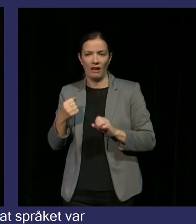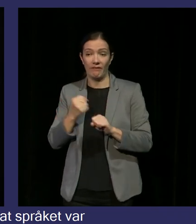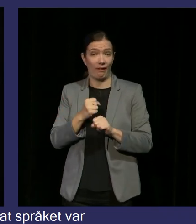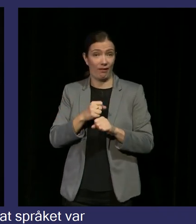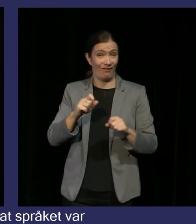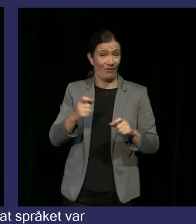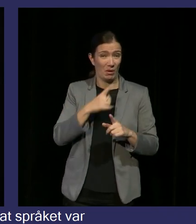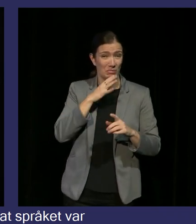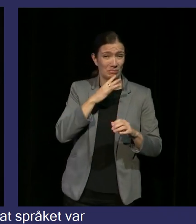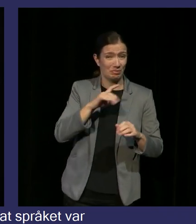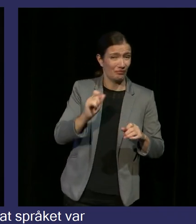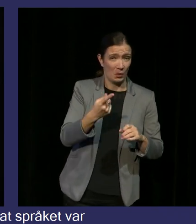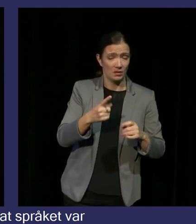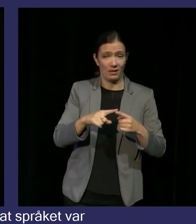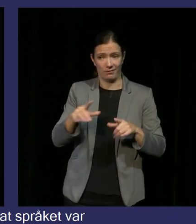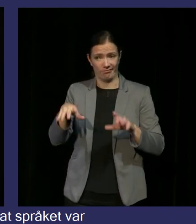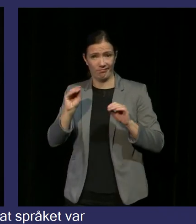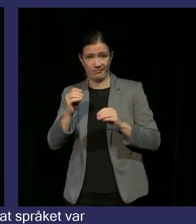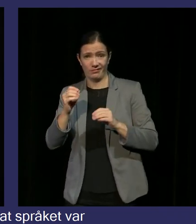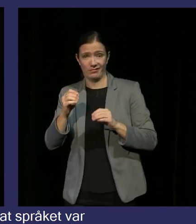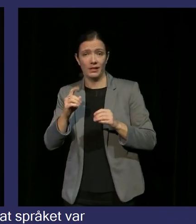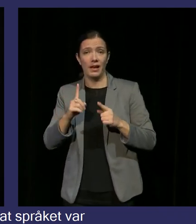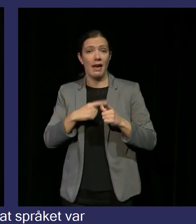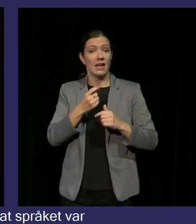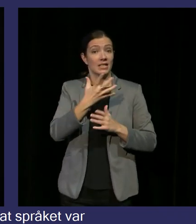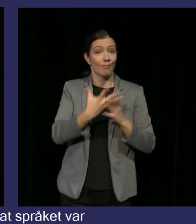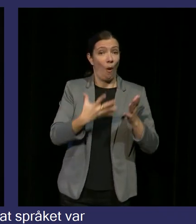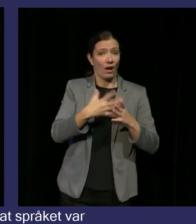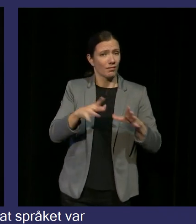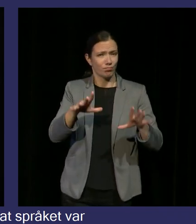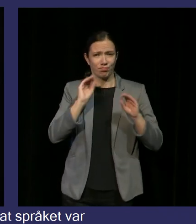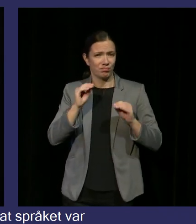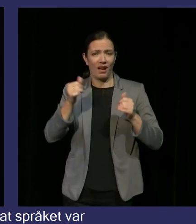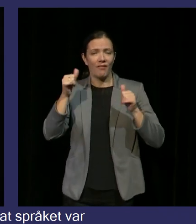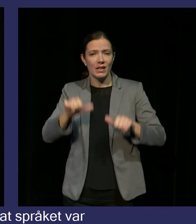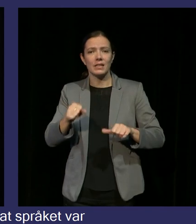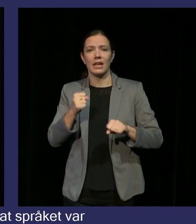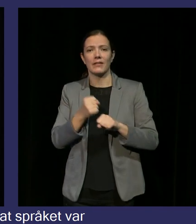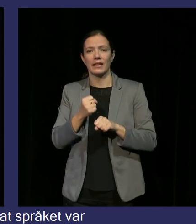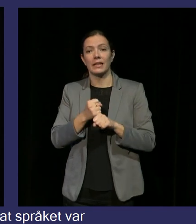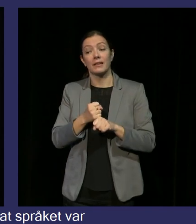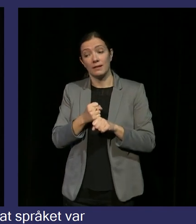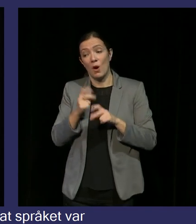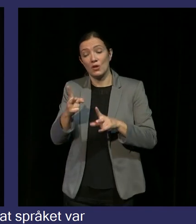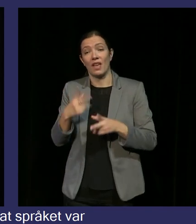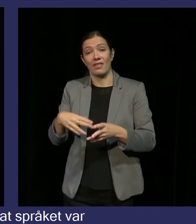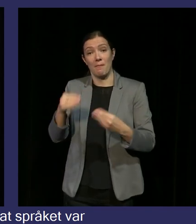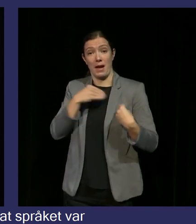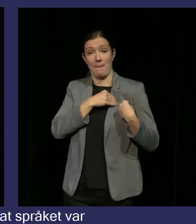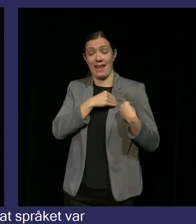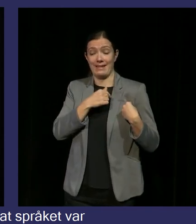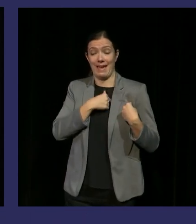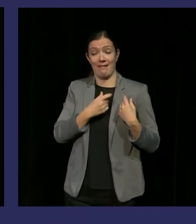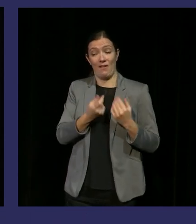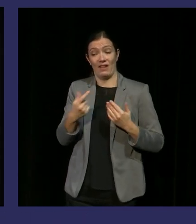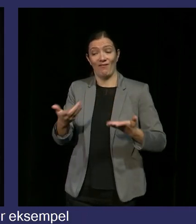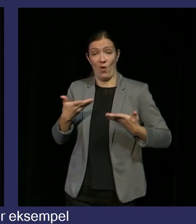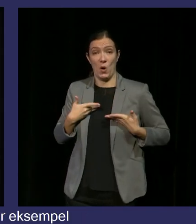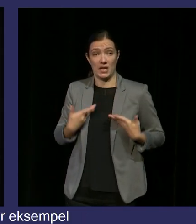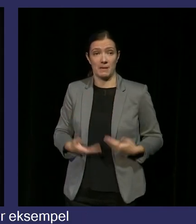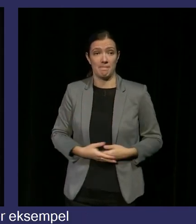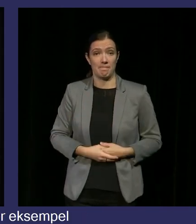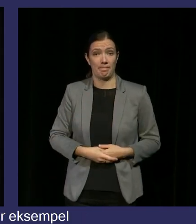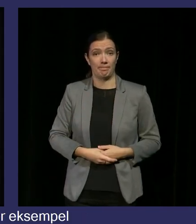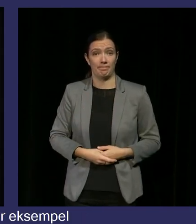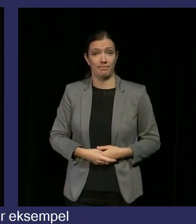hos fastlegen, eller at språket var vanskelig. Så det en tilbakemelding jeg iblant får. Og